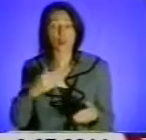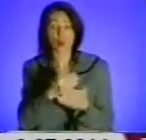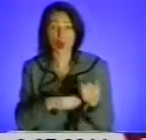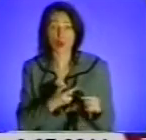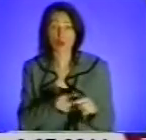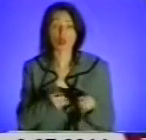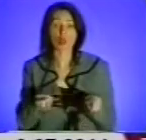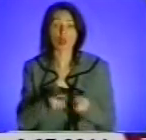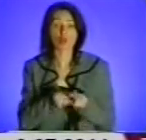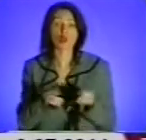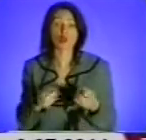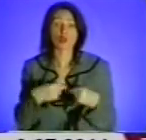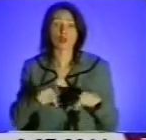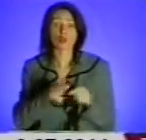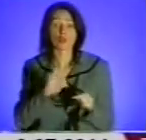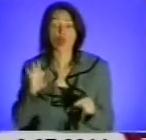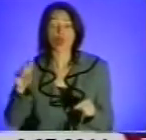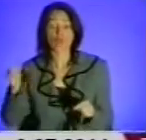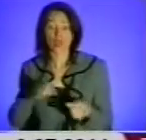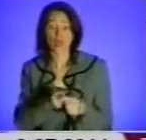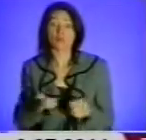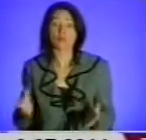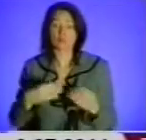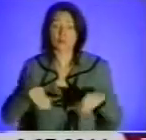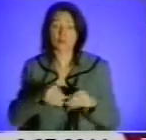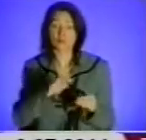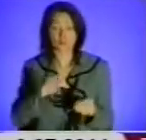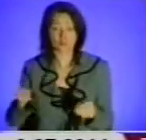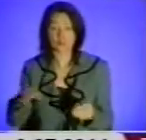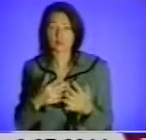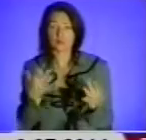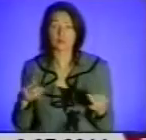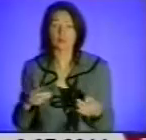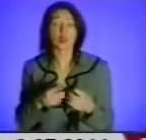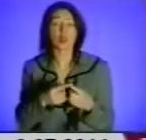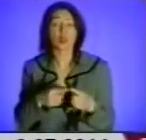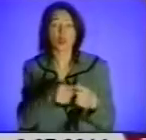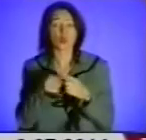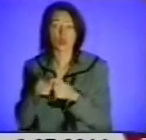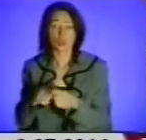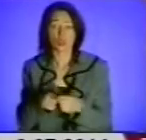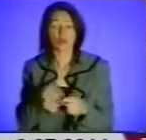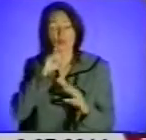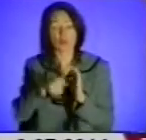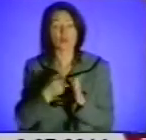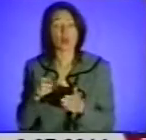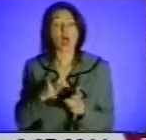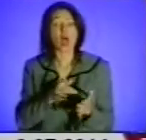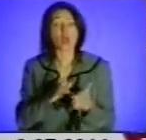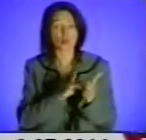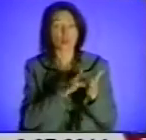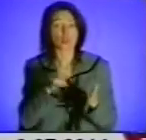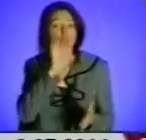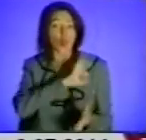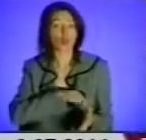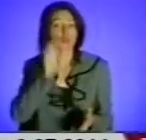яка зібрала дітей з усіх околиць. Адже пізнавальна екскурсія про користь води, величезні мильні бульбашки і цікаві